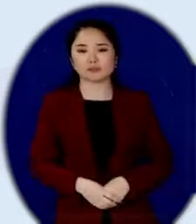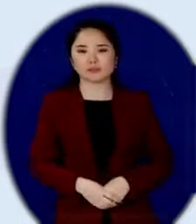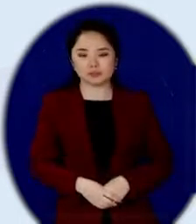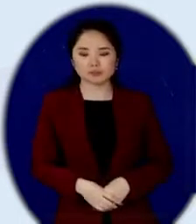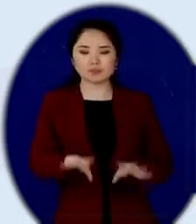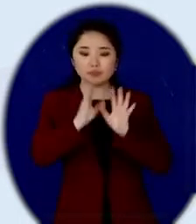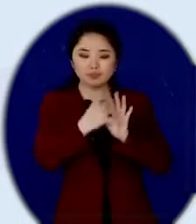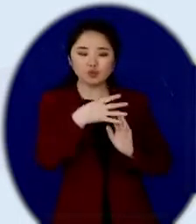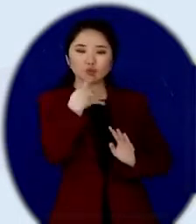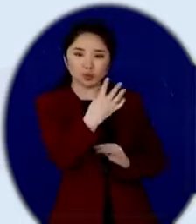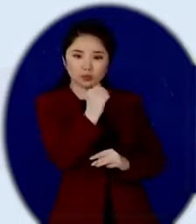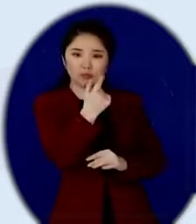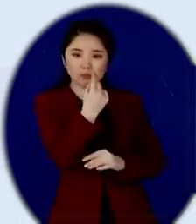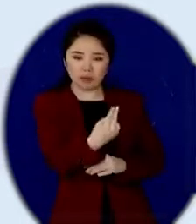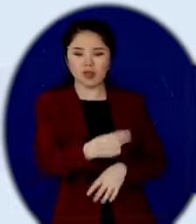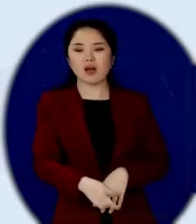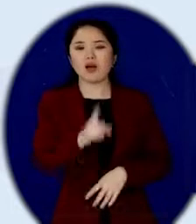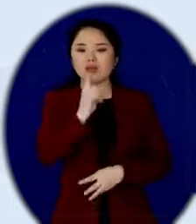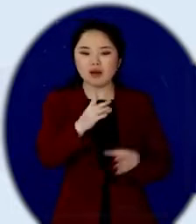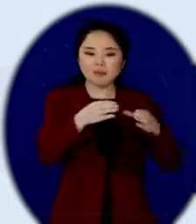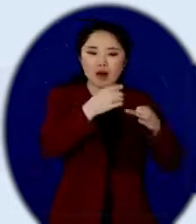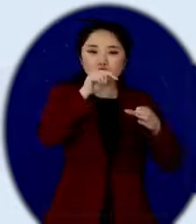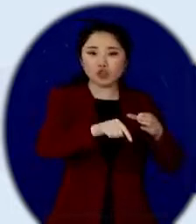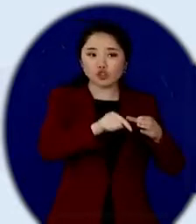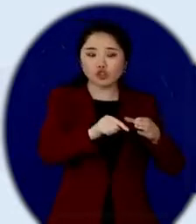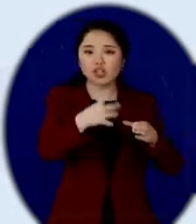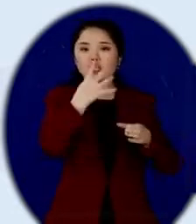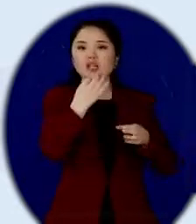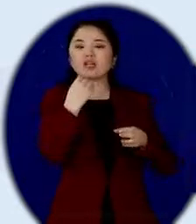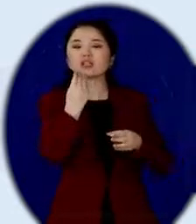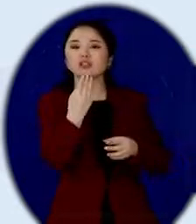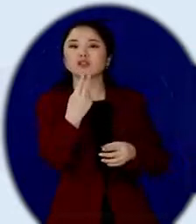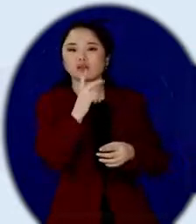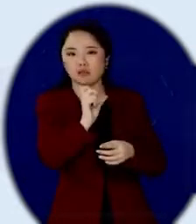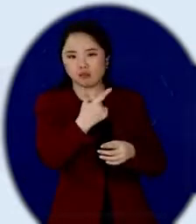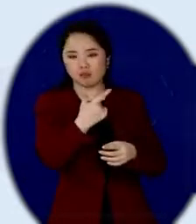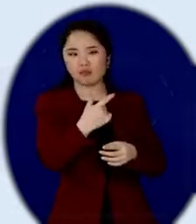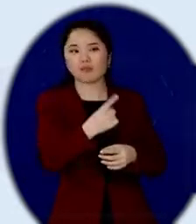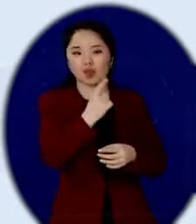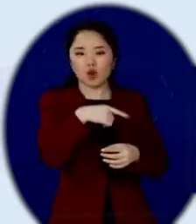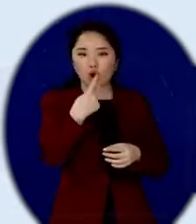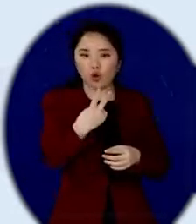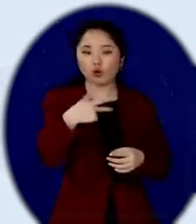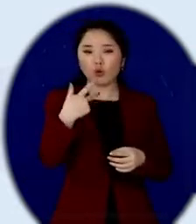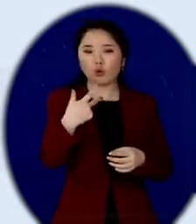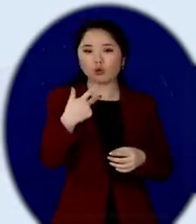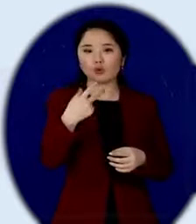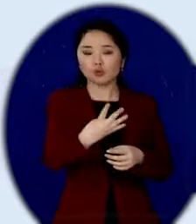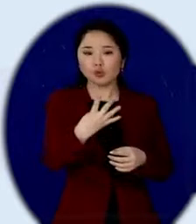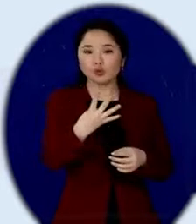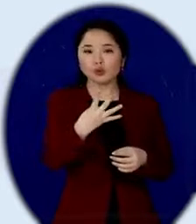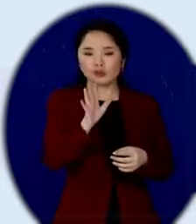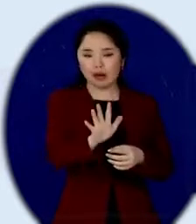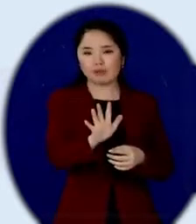Дөрвөн багц байна. Нэг багцад хэдэн цэцэг байна вэ? Нэг, хоёр, гурав,